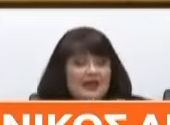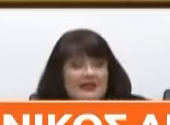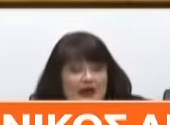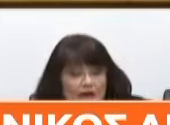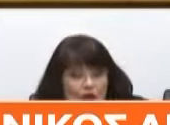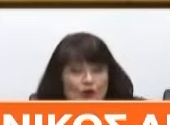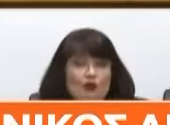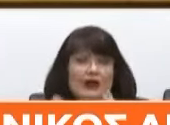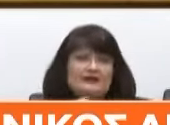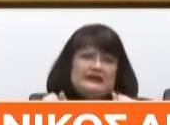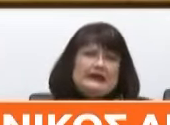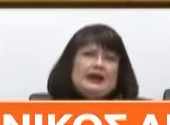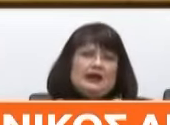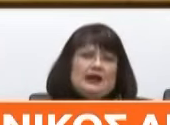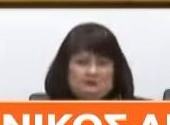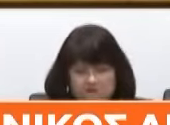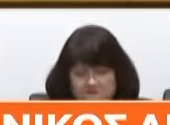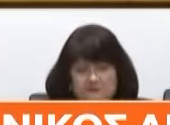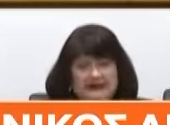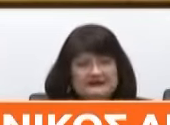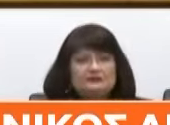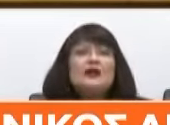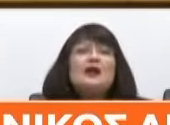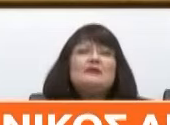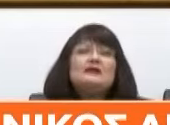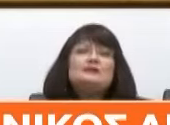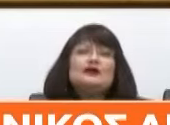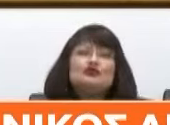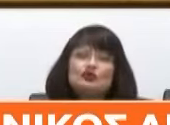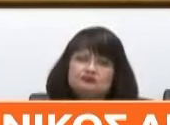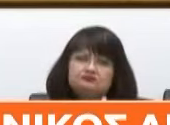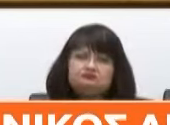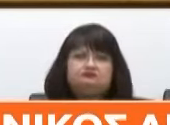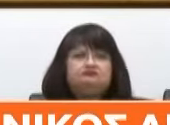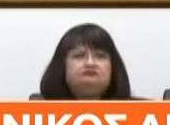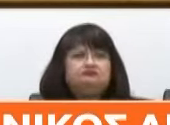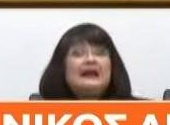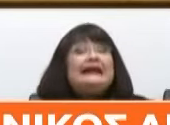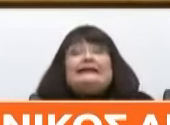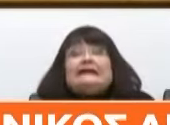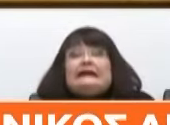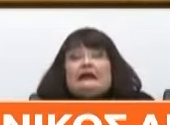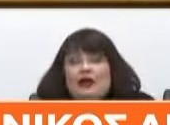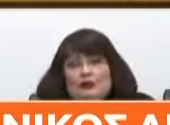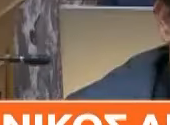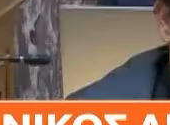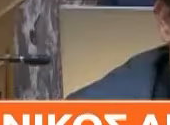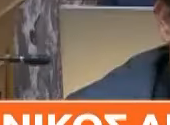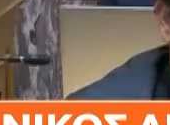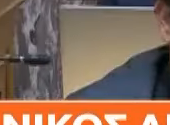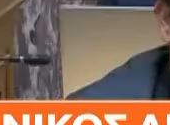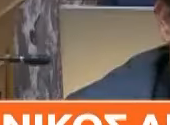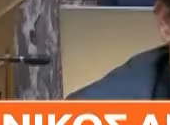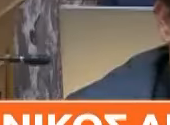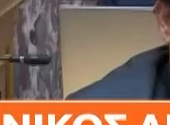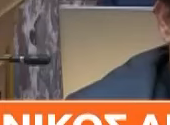επειδή παρεμβλήθη το θέμα της τροπολογίας για τις εθνικές εκλογές. Και βεβαίως το ερώτημα παραμένει γιατί η κυβέρνηση αποφάσισε χτες